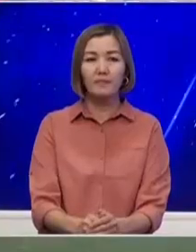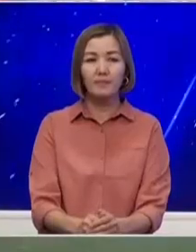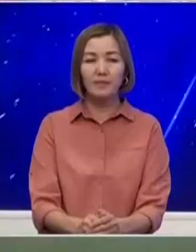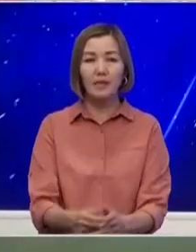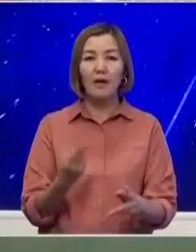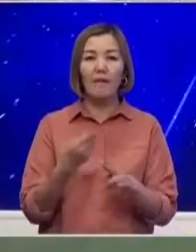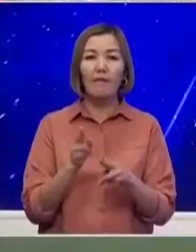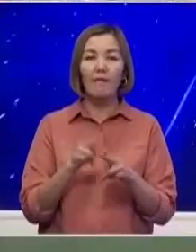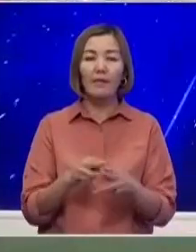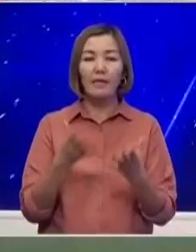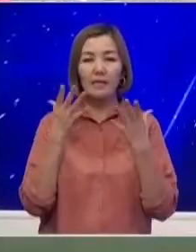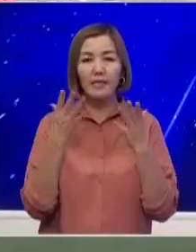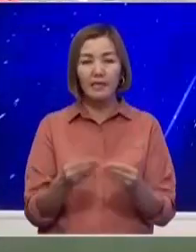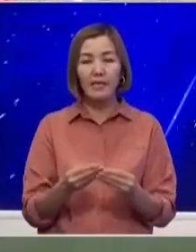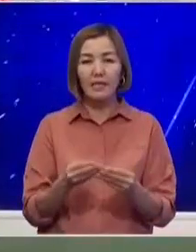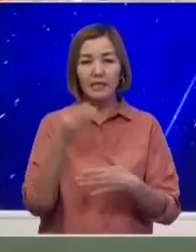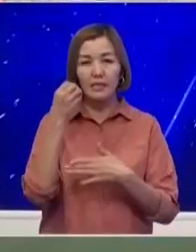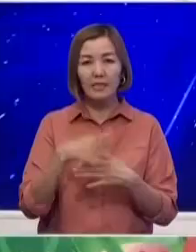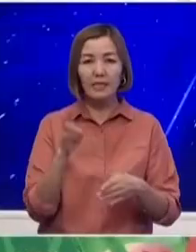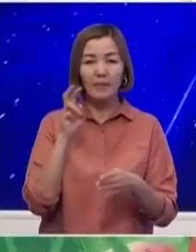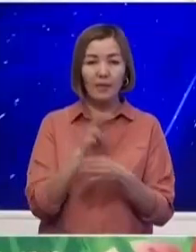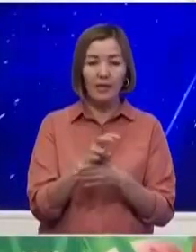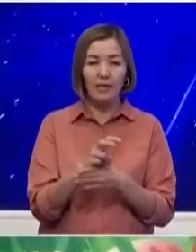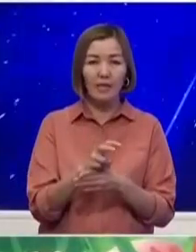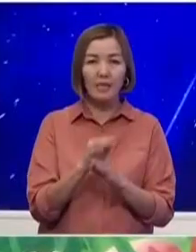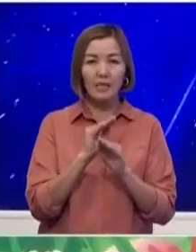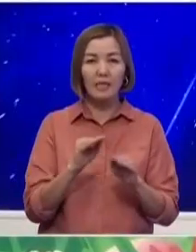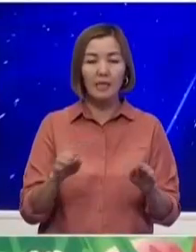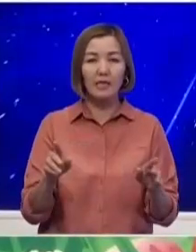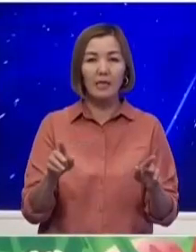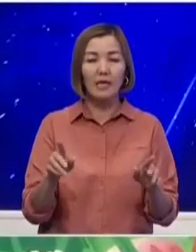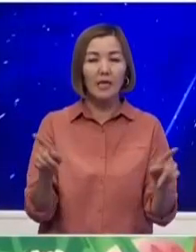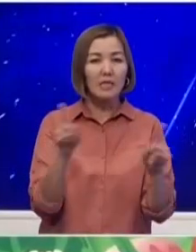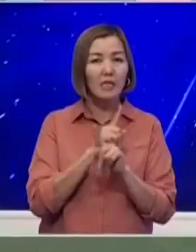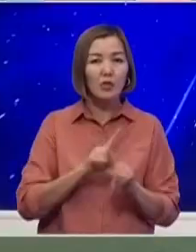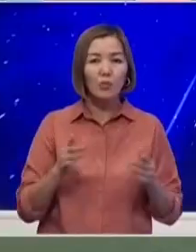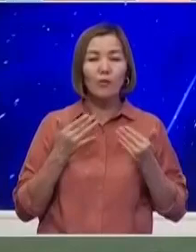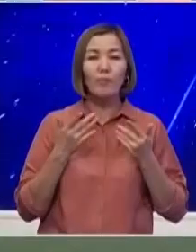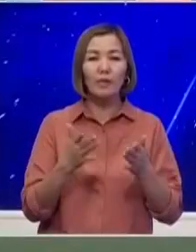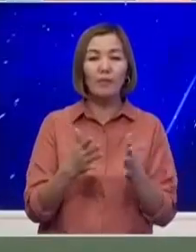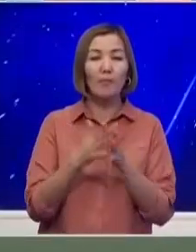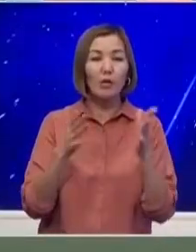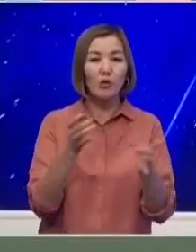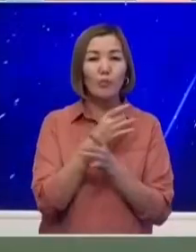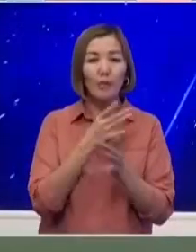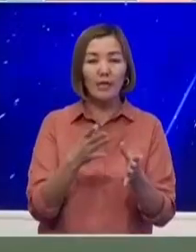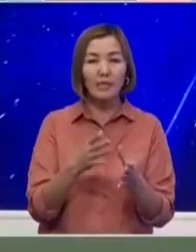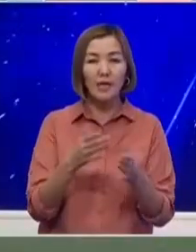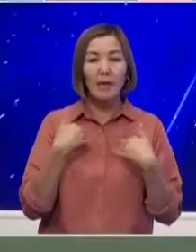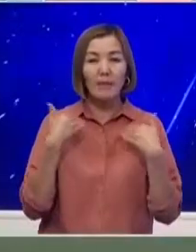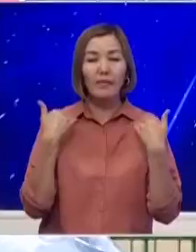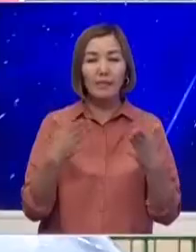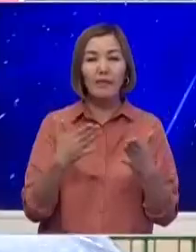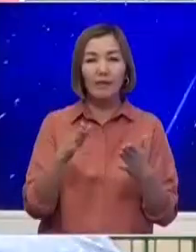В этот знаменательный день в центре дневного пребывания для детей с особыми потребностями провели большой праздник. Поздравить девчонок